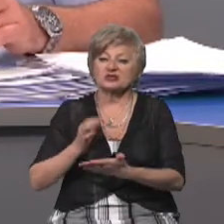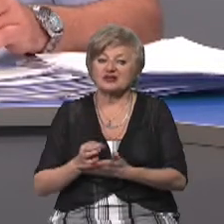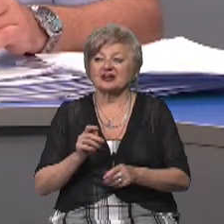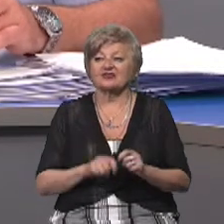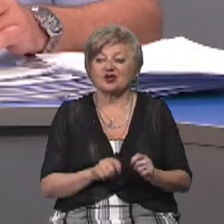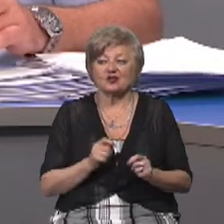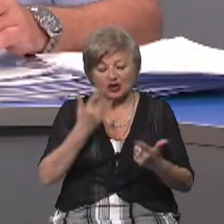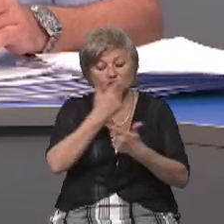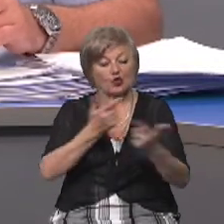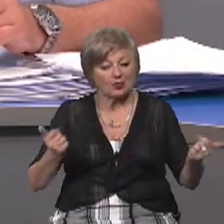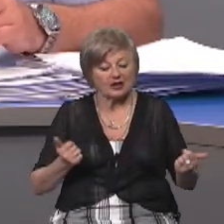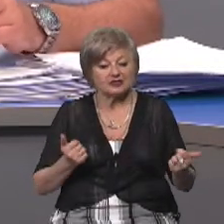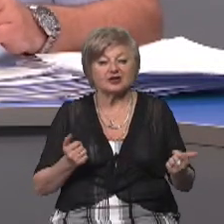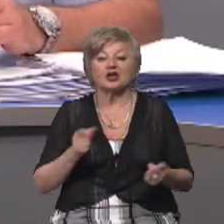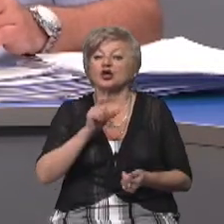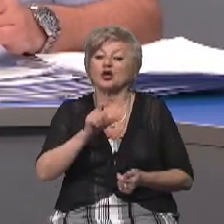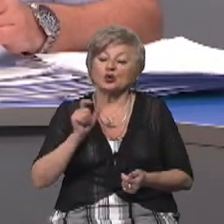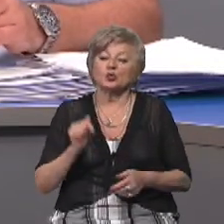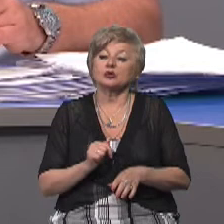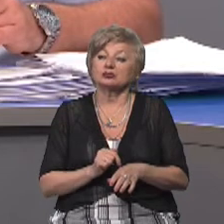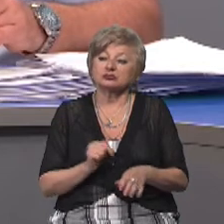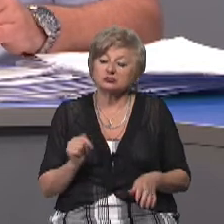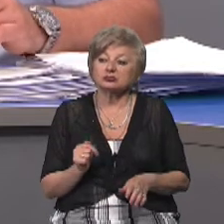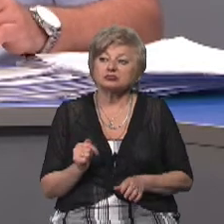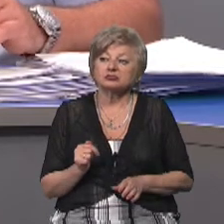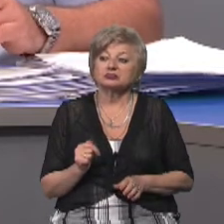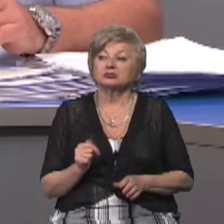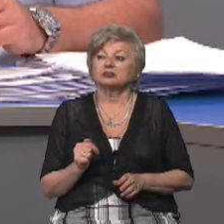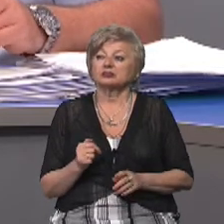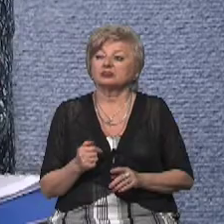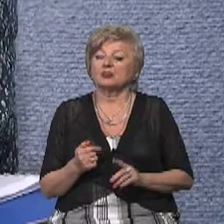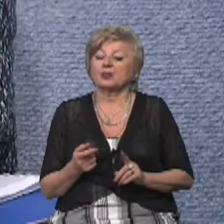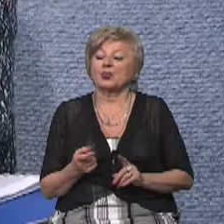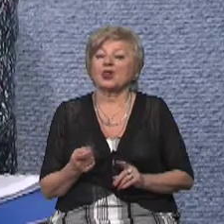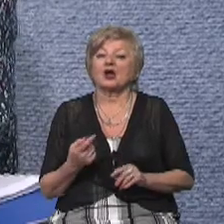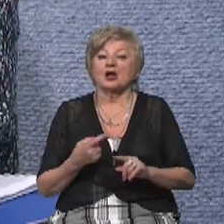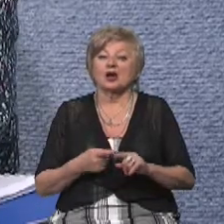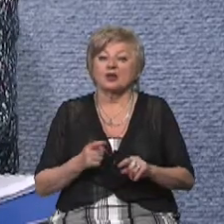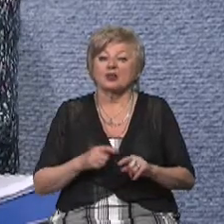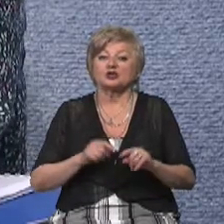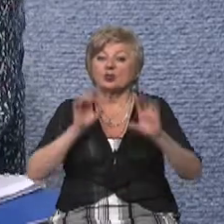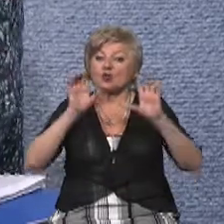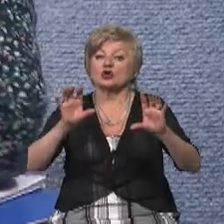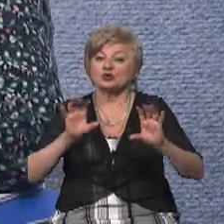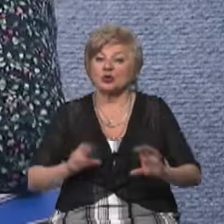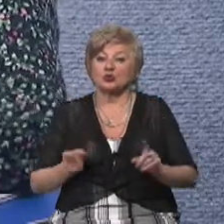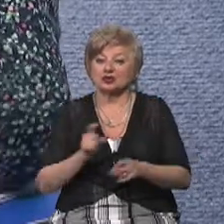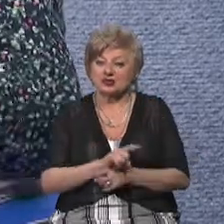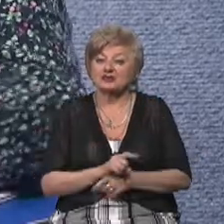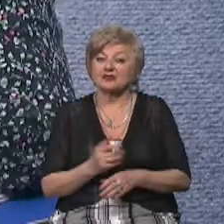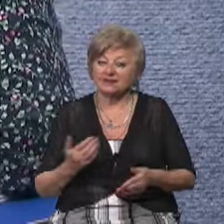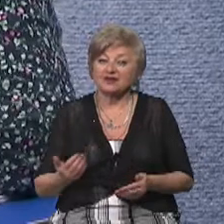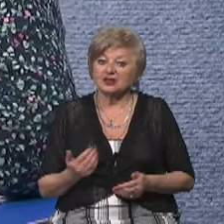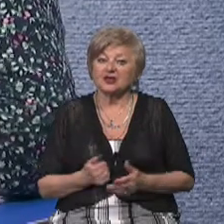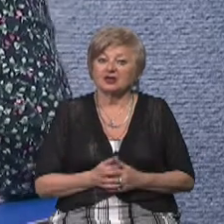інформування і участі громадян, городян, фізичних осіб в тому, щоб змінювати ситуацію. А про зміну законодавства теж дуже цікаво поговорити,